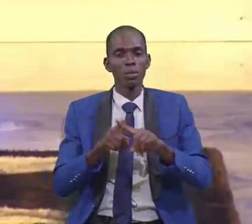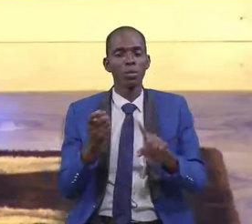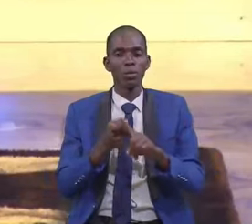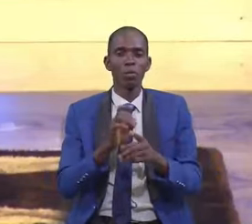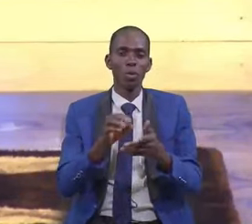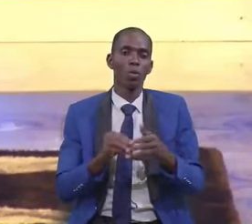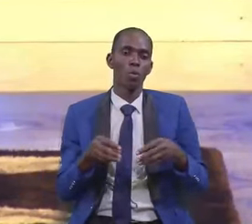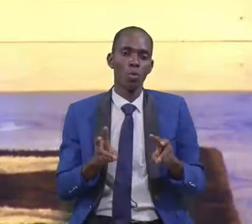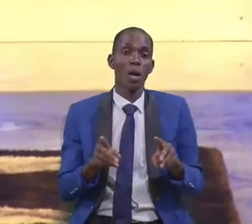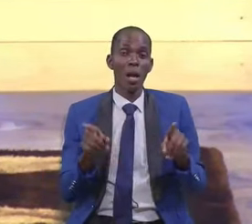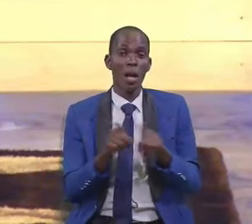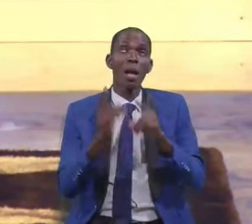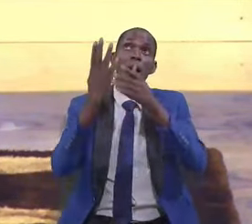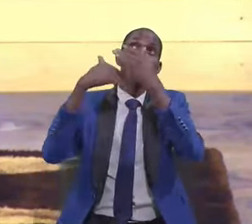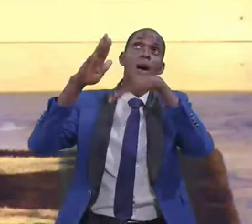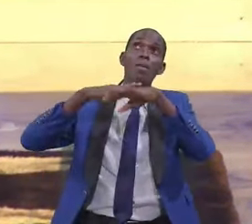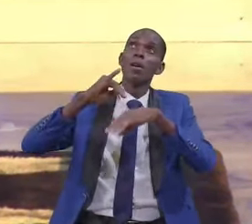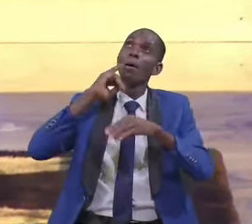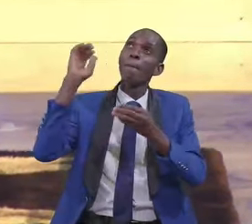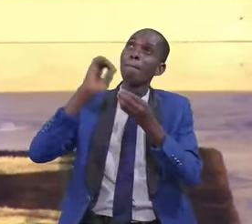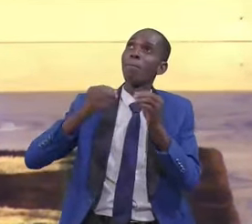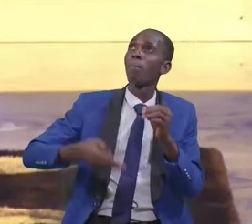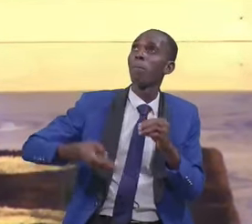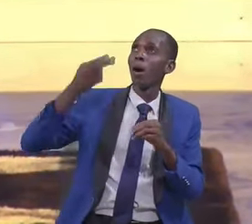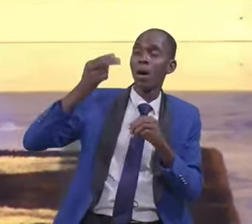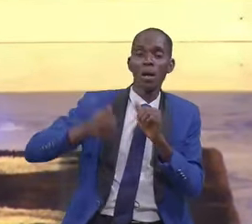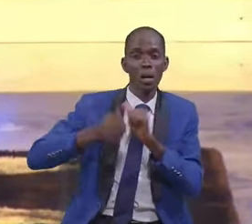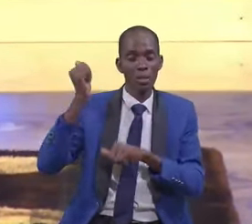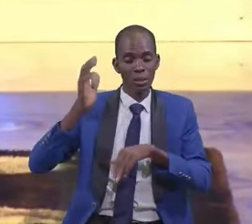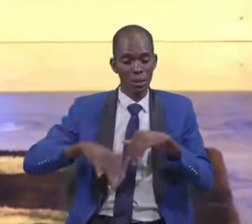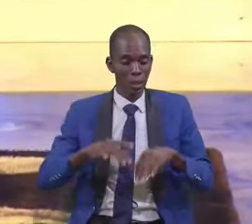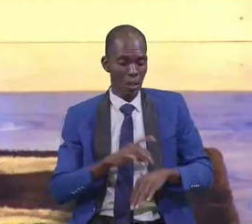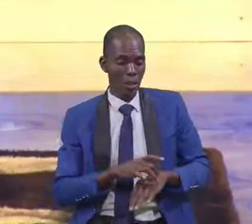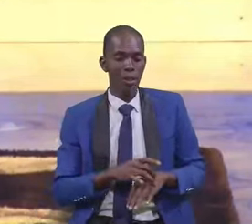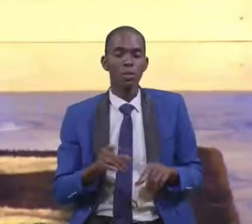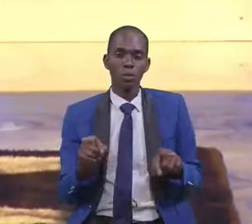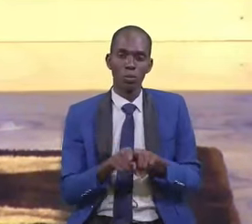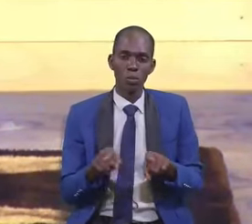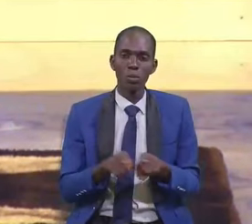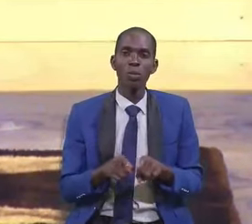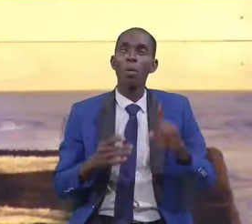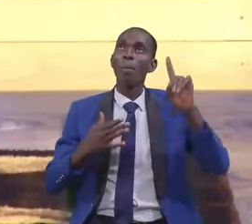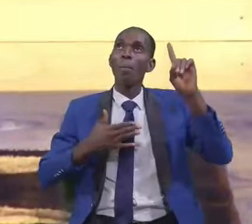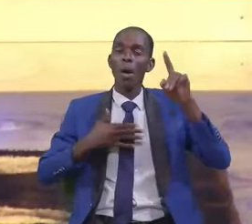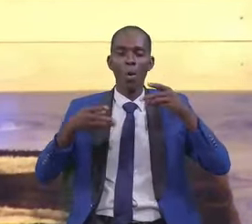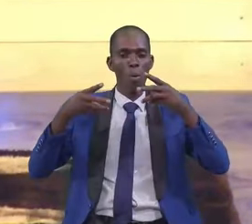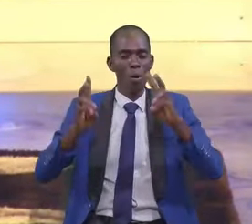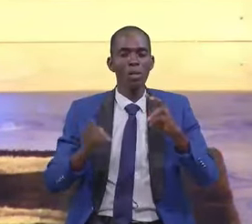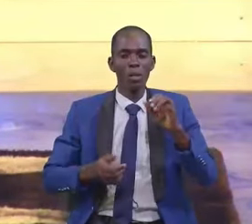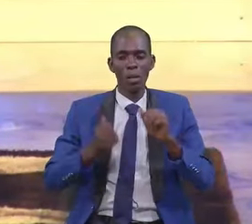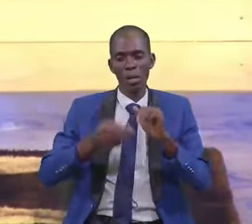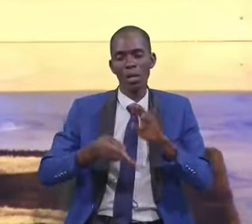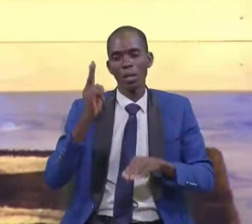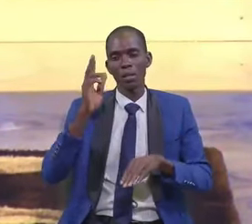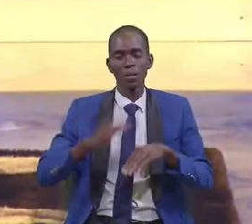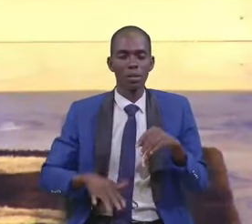élevés au-dessus de la terre, autant mes voix sont élevées au-dessus de vos voix et mes pensées au-dessus